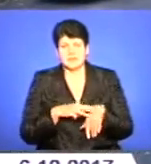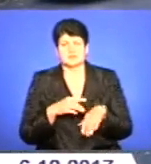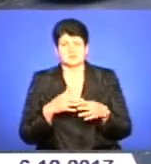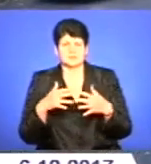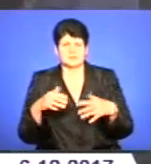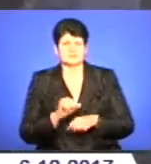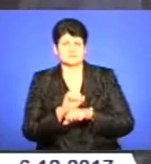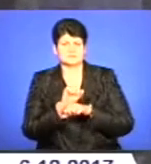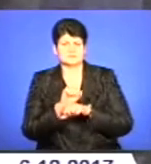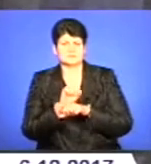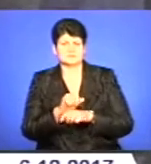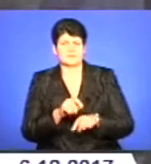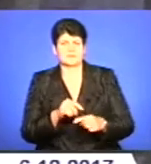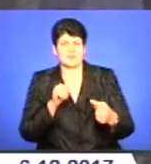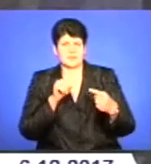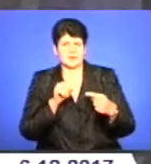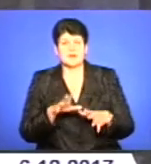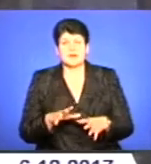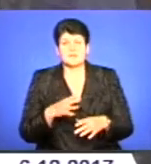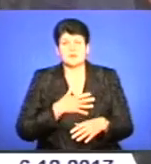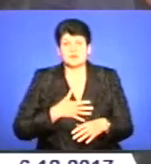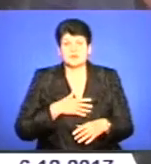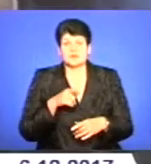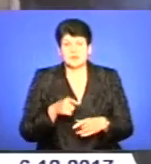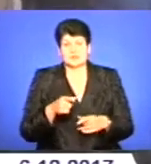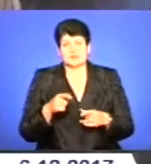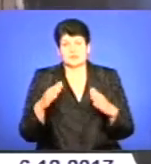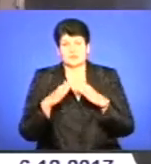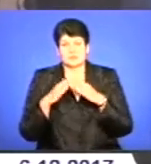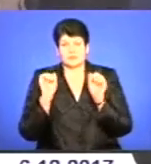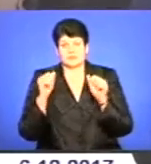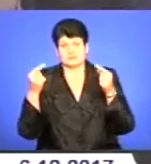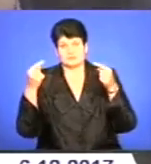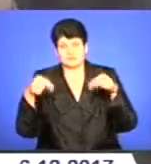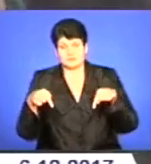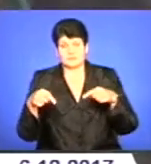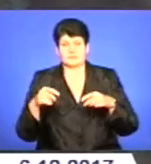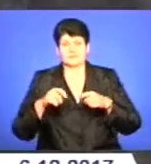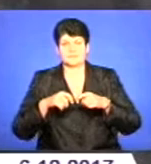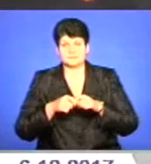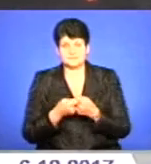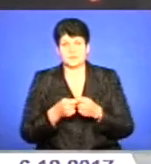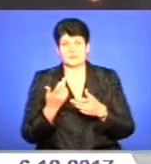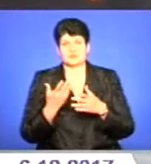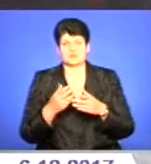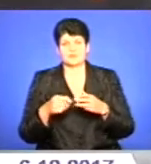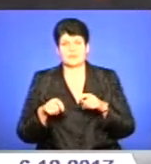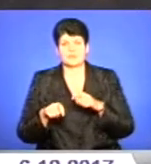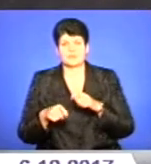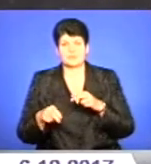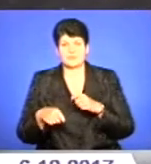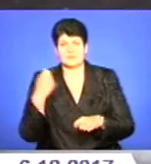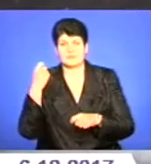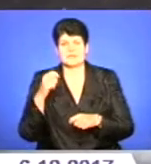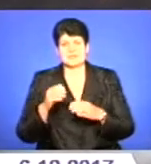і пікетували забудовників, адже хвилюються, що їхні хрущовки можуть зруйнуватися, оскільки пошкодиться підпірна стіна. Проте